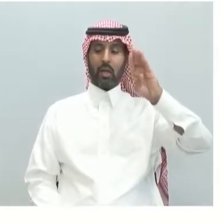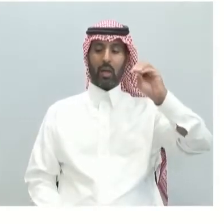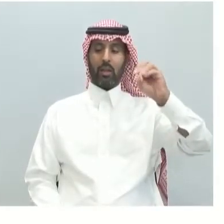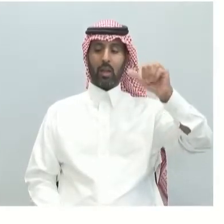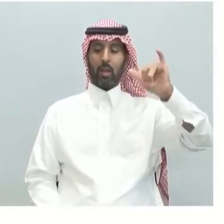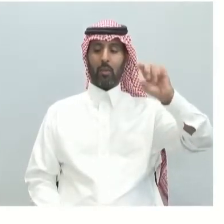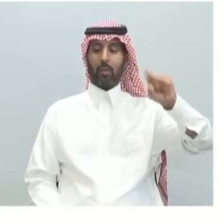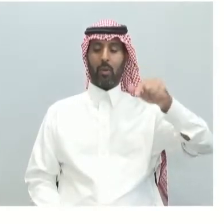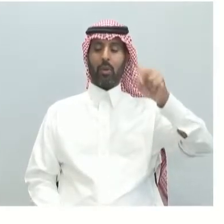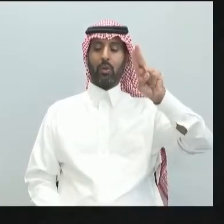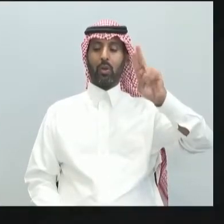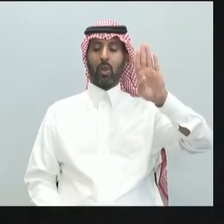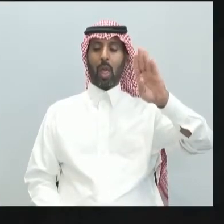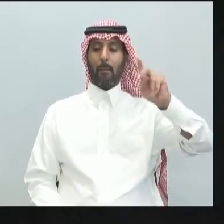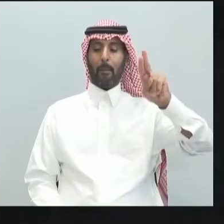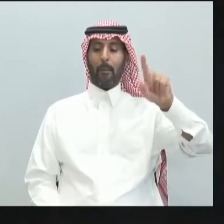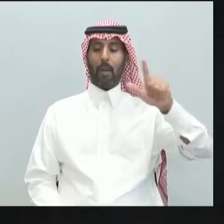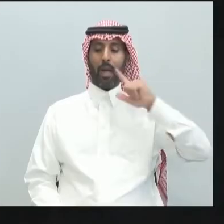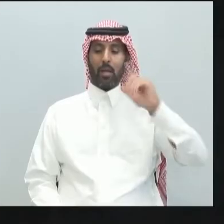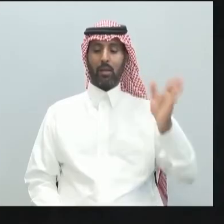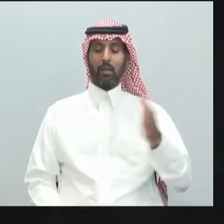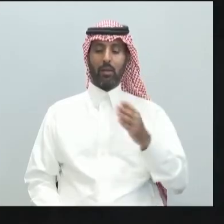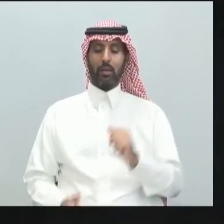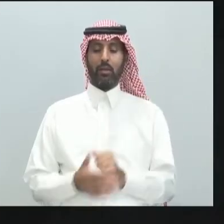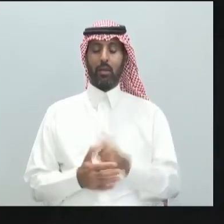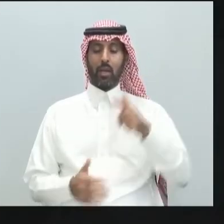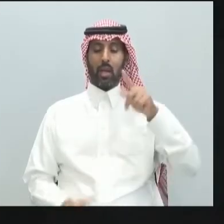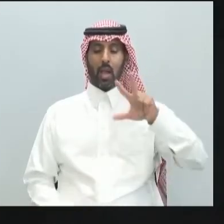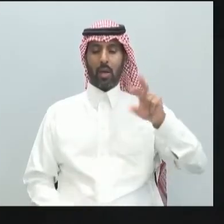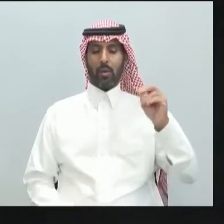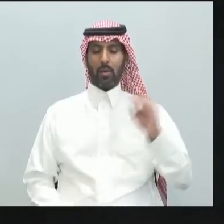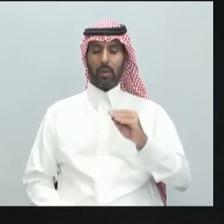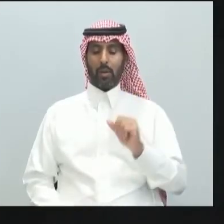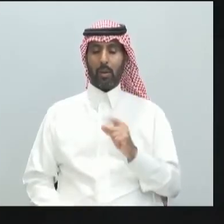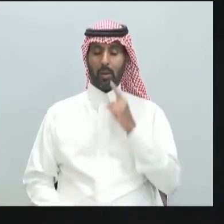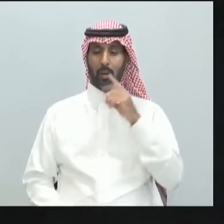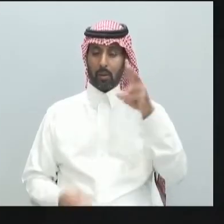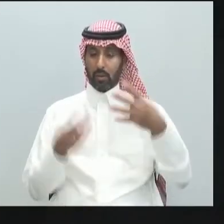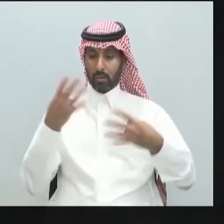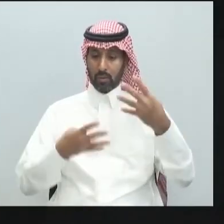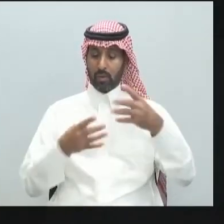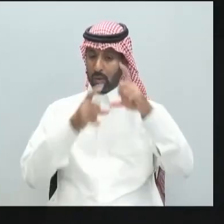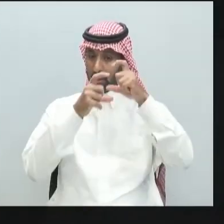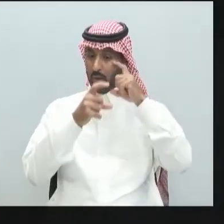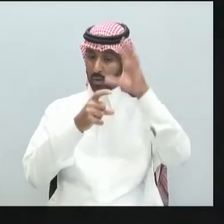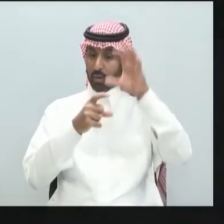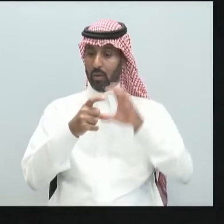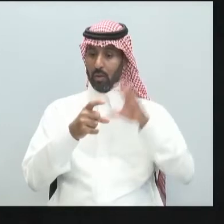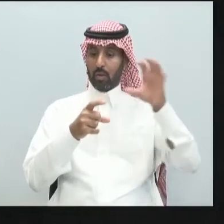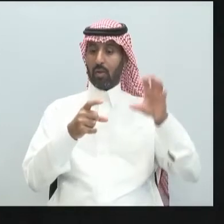والطالبات من خلال هذا التدريب استطعنا ان نربط الصور بما يناسبها من الجمل